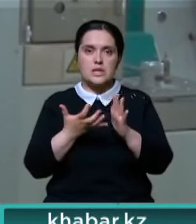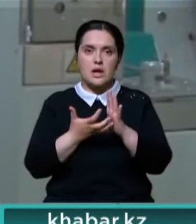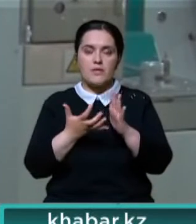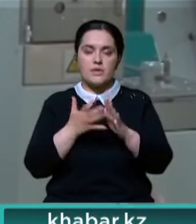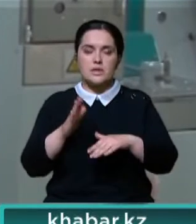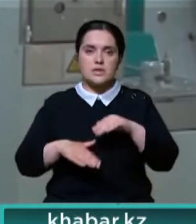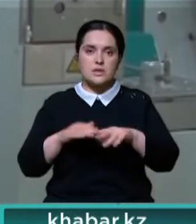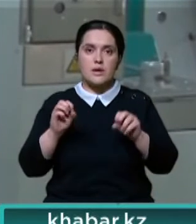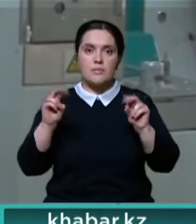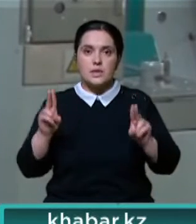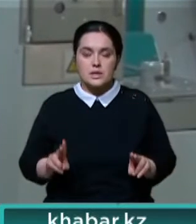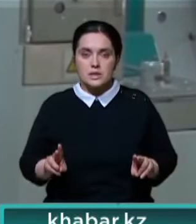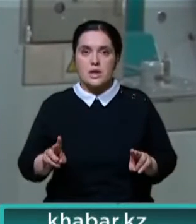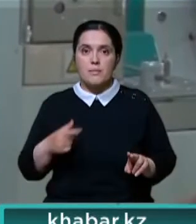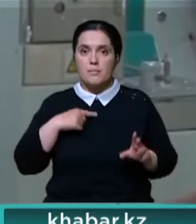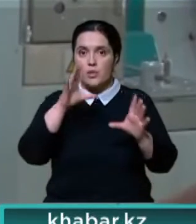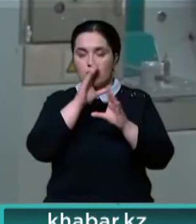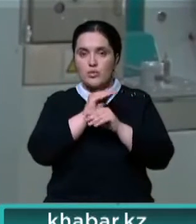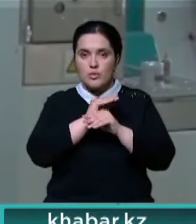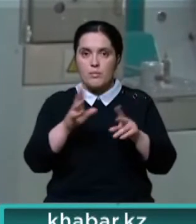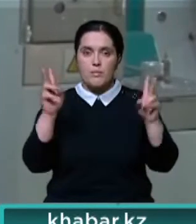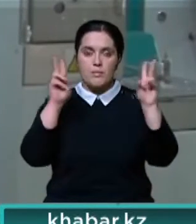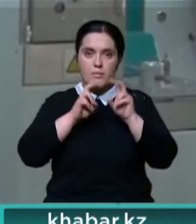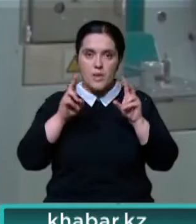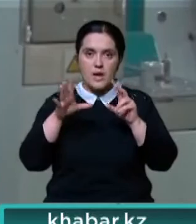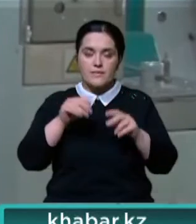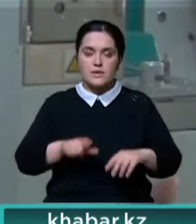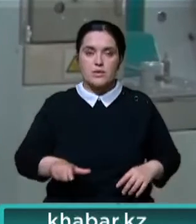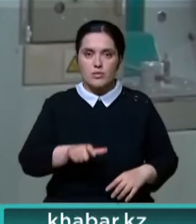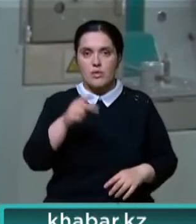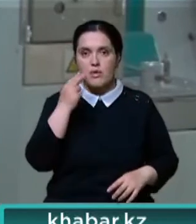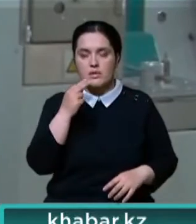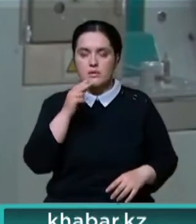специалистов-дорожников. Из-за этого мы не успеваем проверить все дороги на качество строительства.